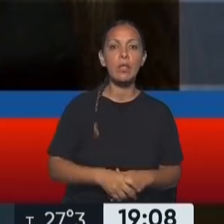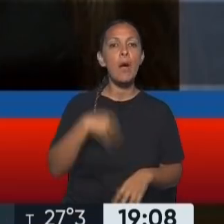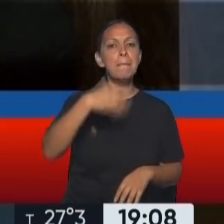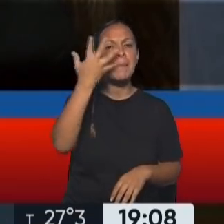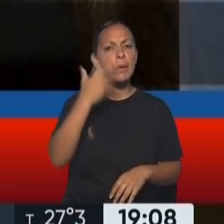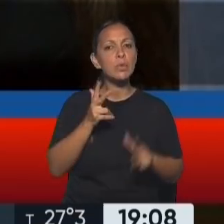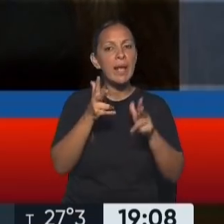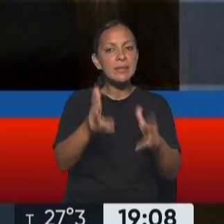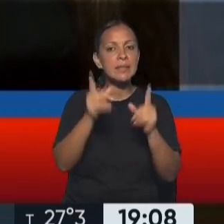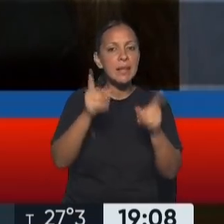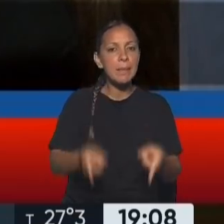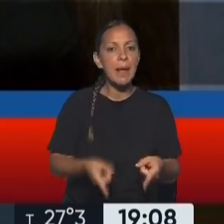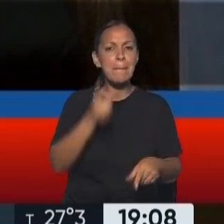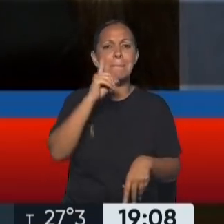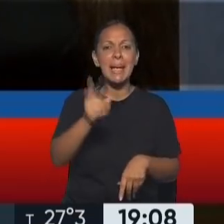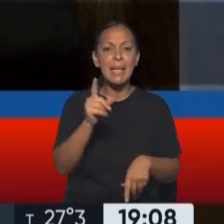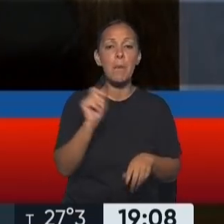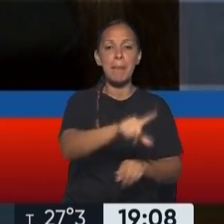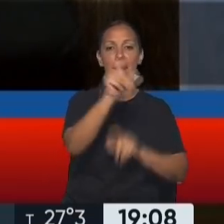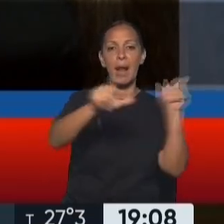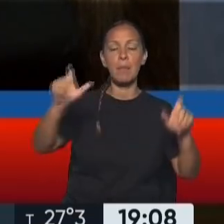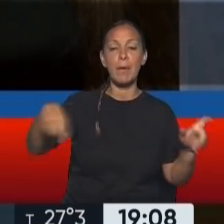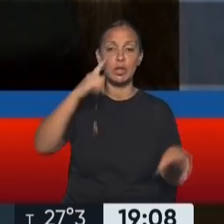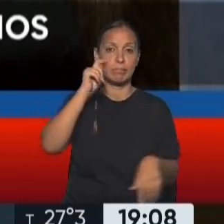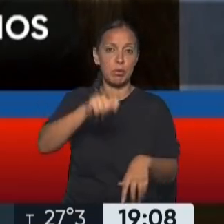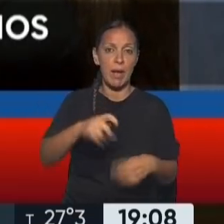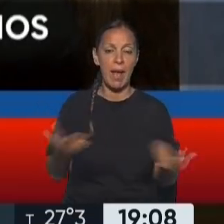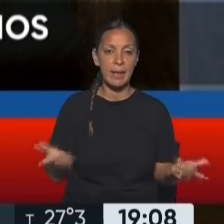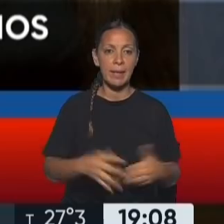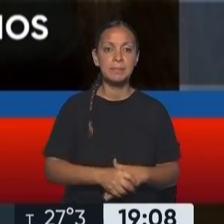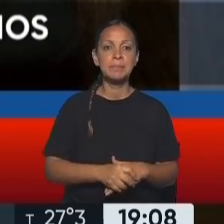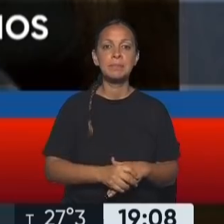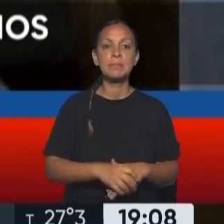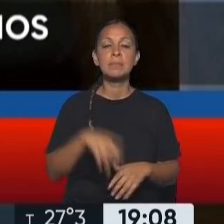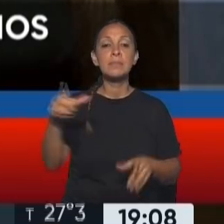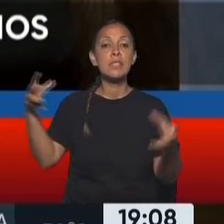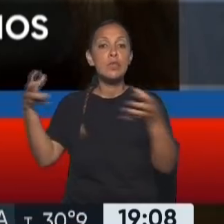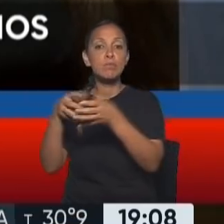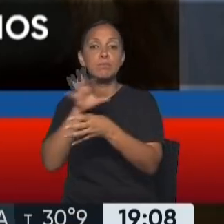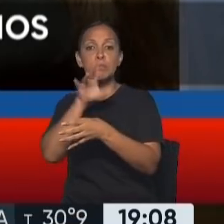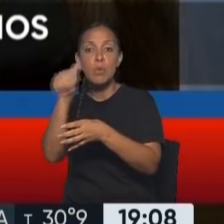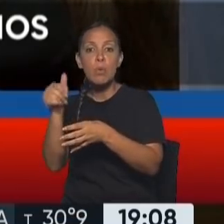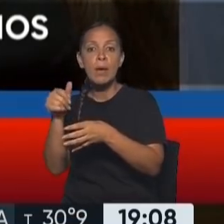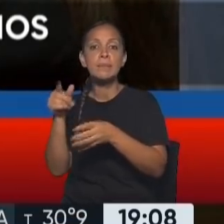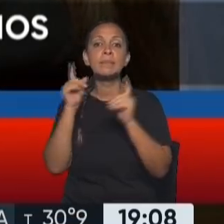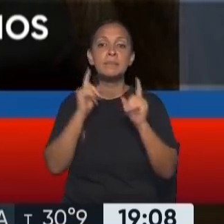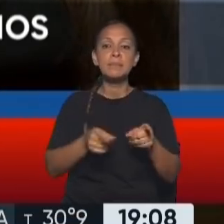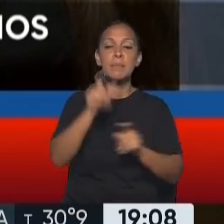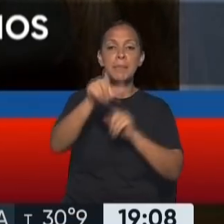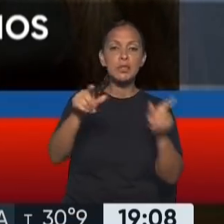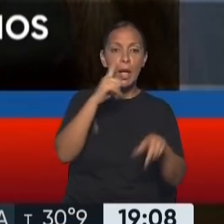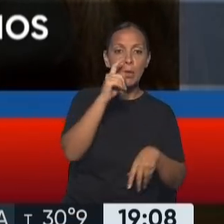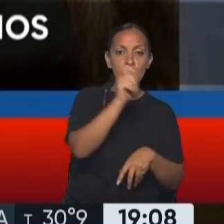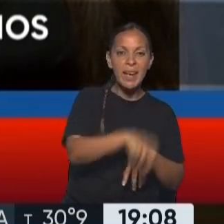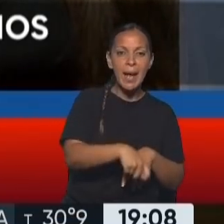для гражданского населения Украины исходит не от российских войск, а от украинских националистов, удерживающих в